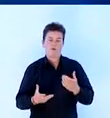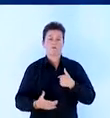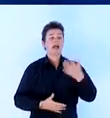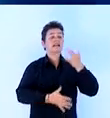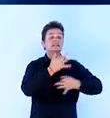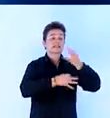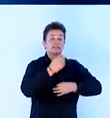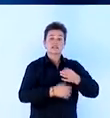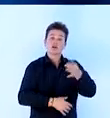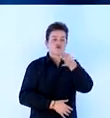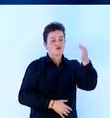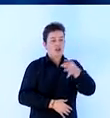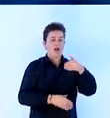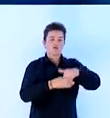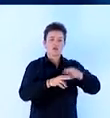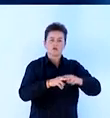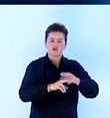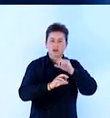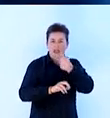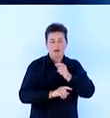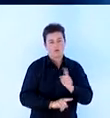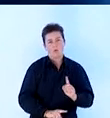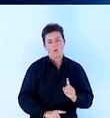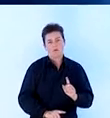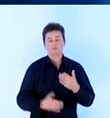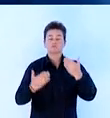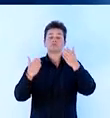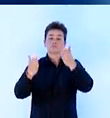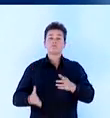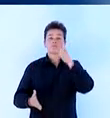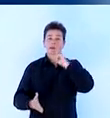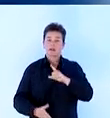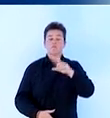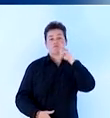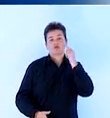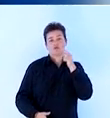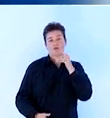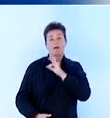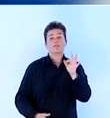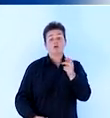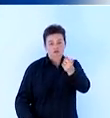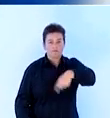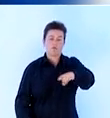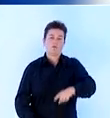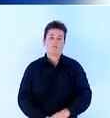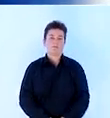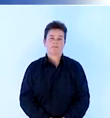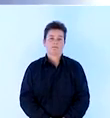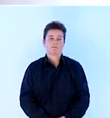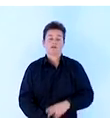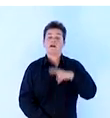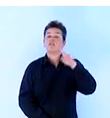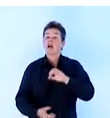le nucléaire est sans danger. Madame, Monsieur, vous êtes la France. Le vrai